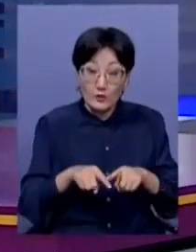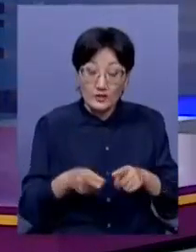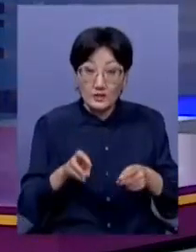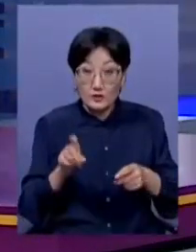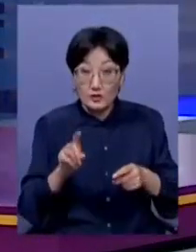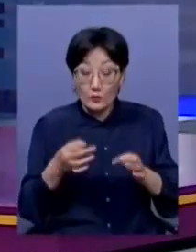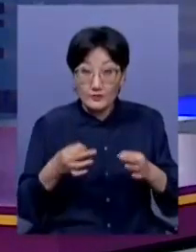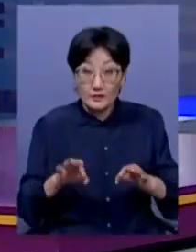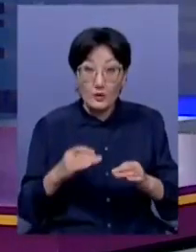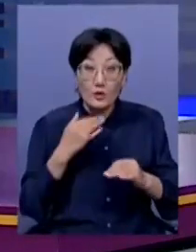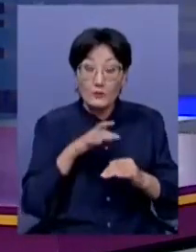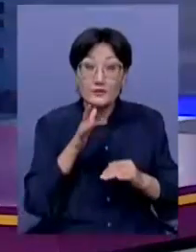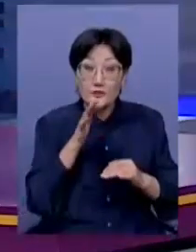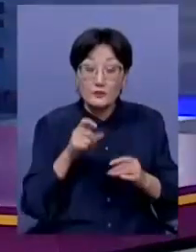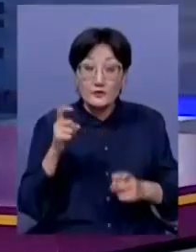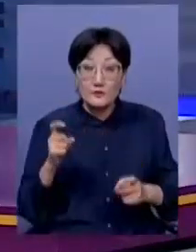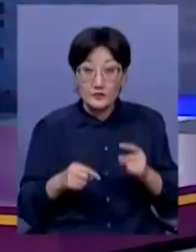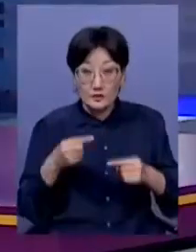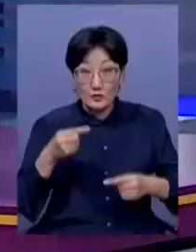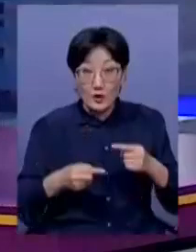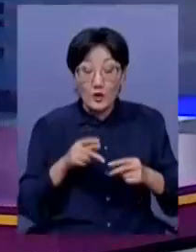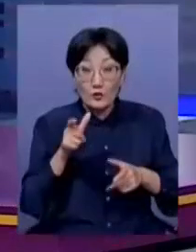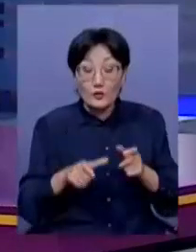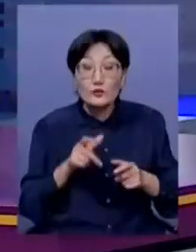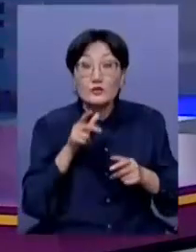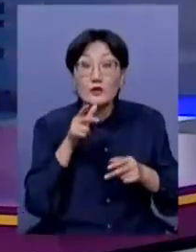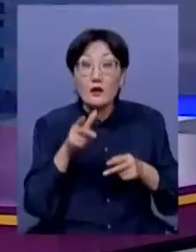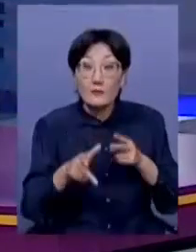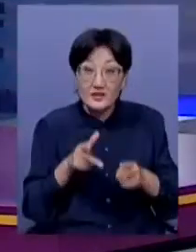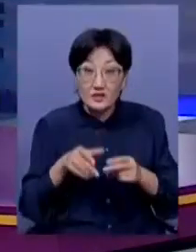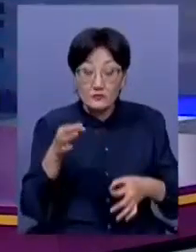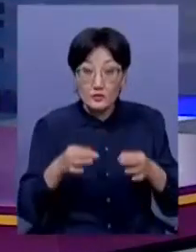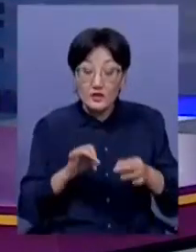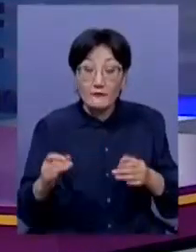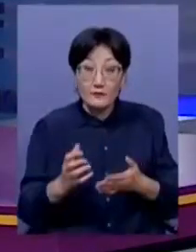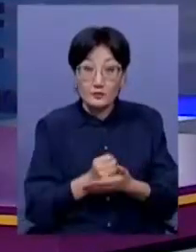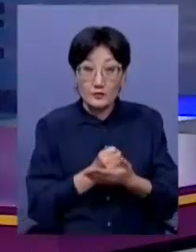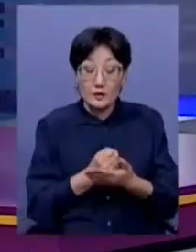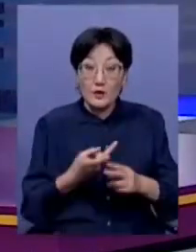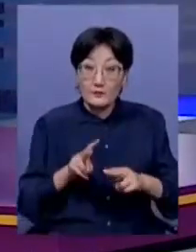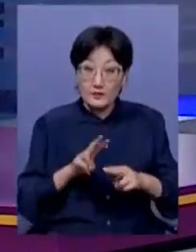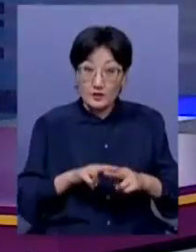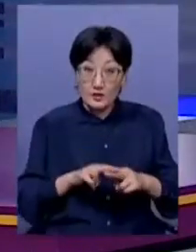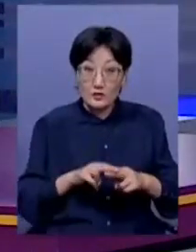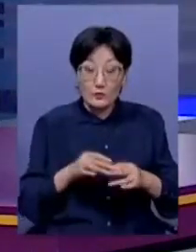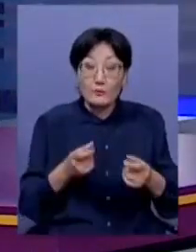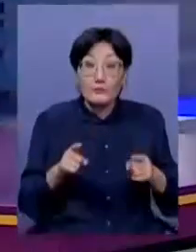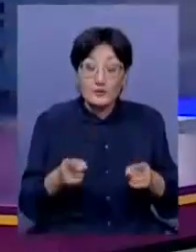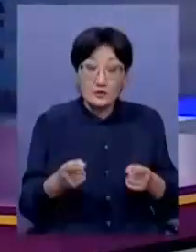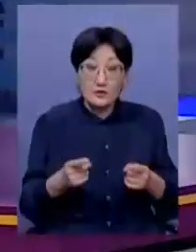того, чтобы разрешить многолетний спор, люди обратились в суд и выиграли. Но вот дело так и не сдвинулось с мертвой точки.